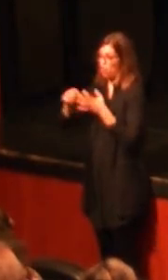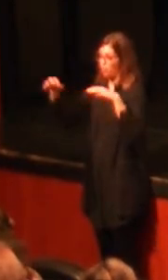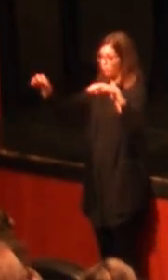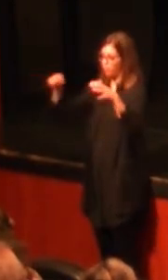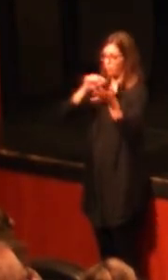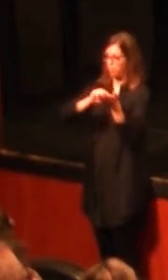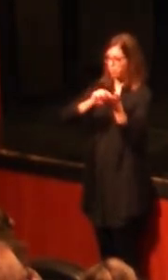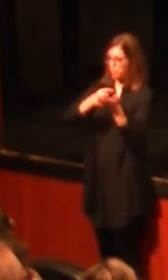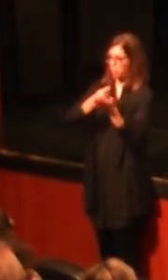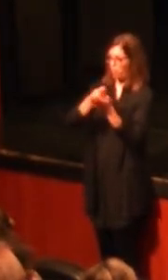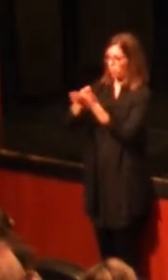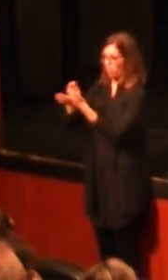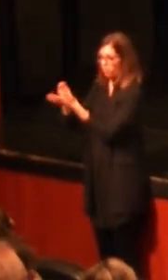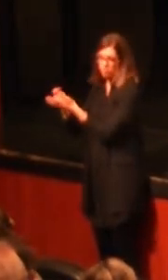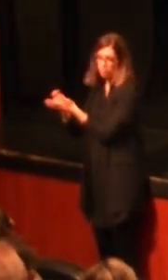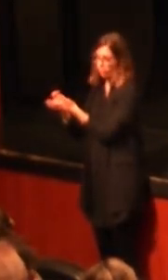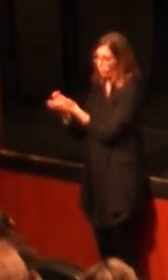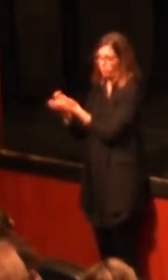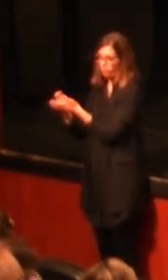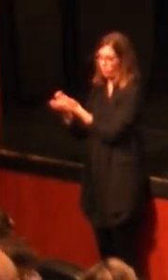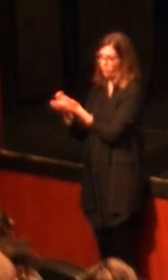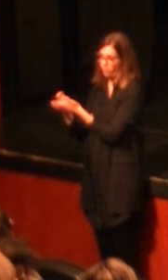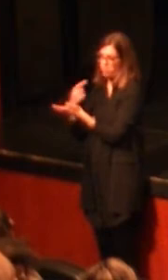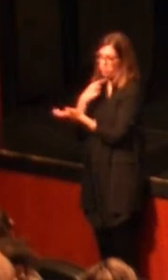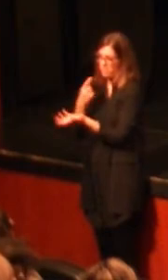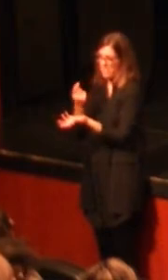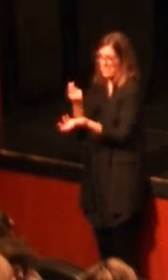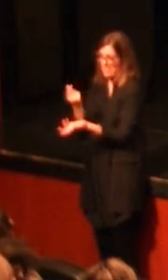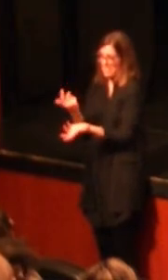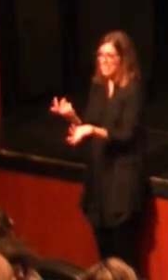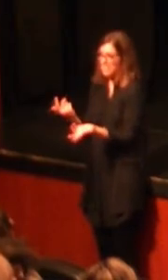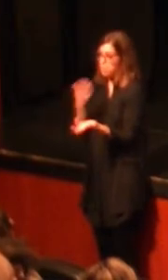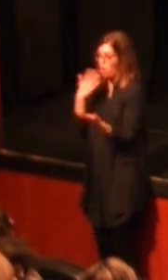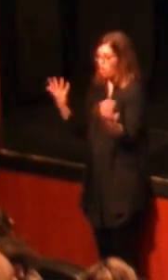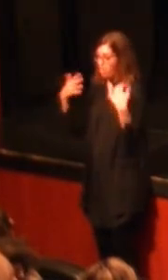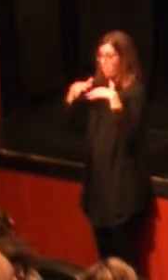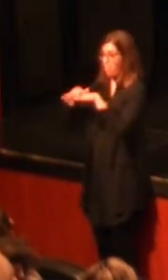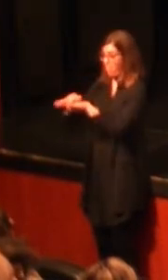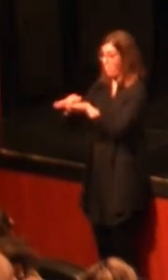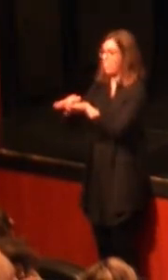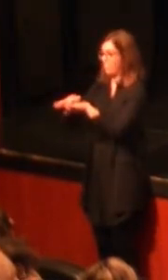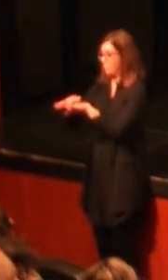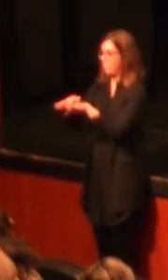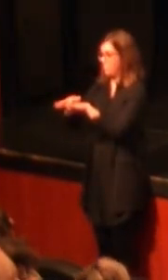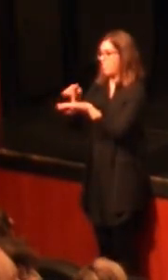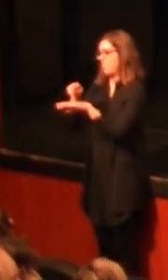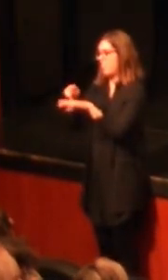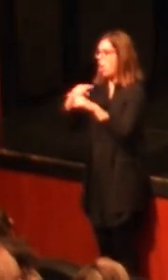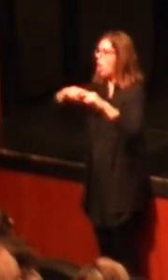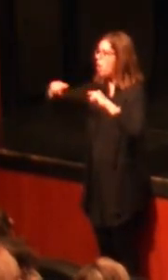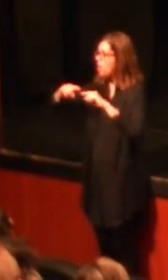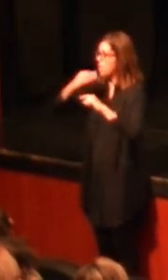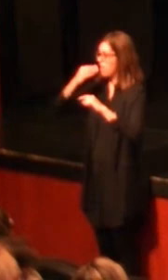entitats. Segur que ser una sola fundació és més barat i administrativament té més sentit. Però sobretot té